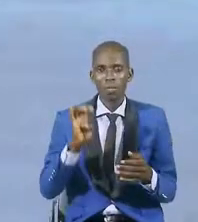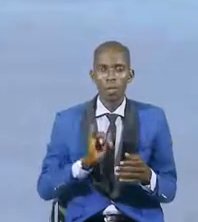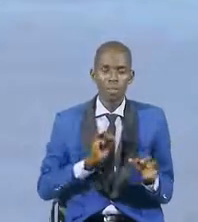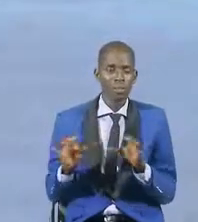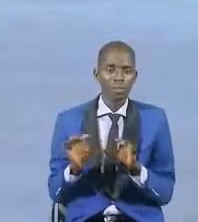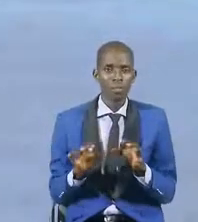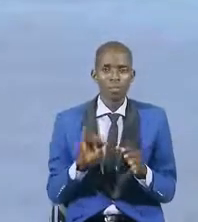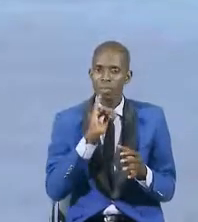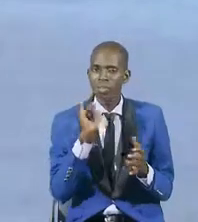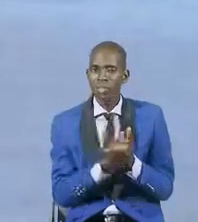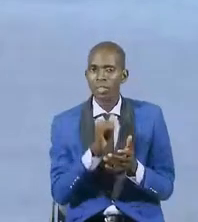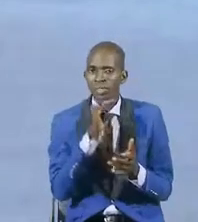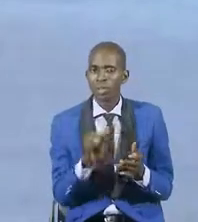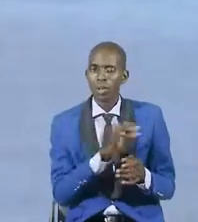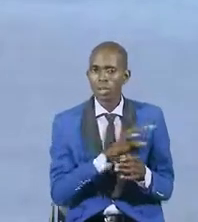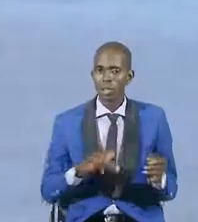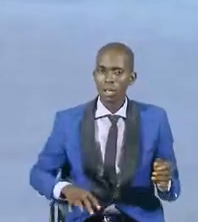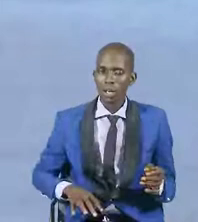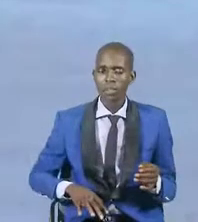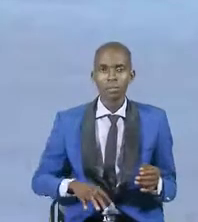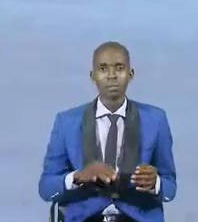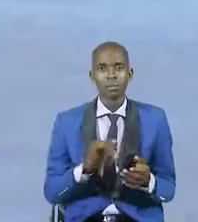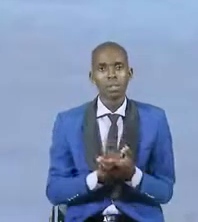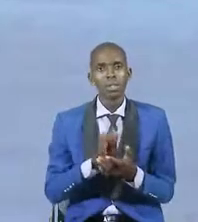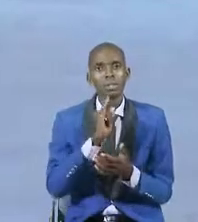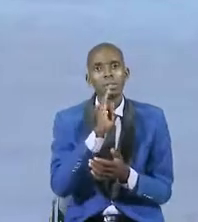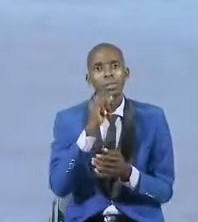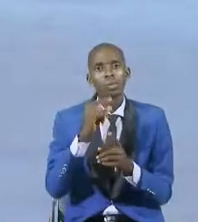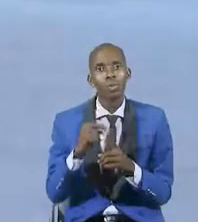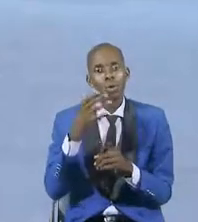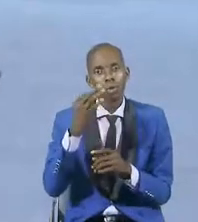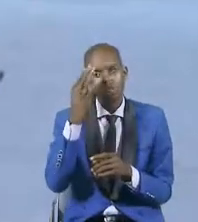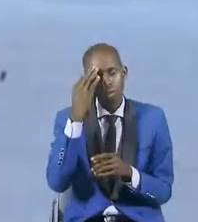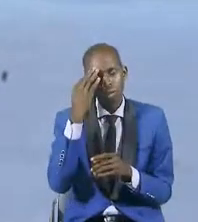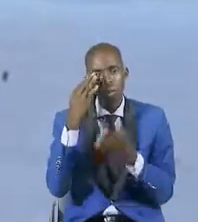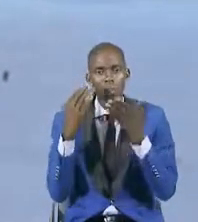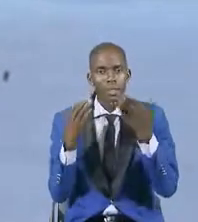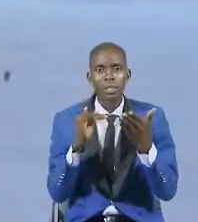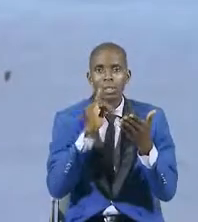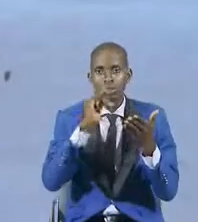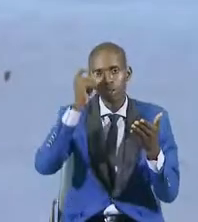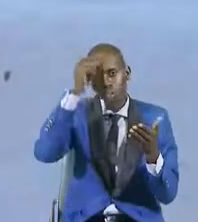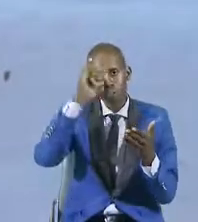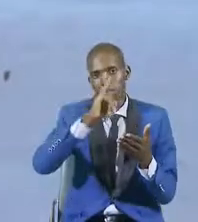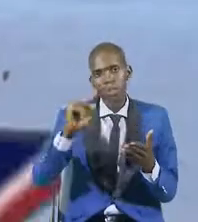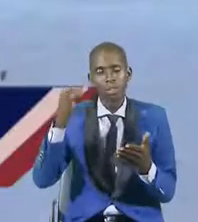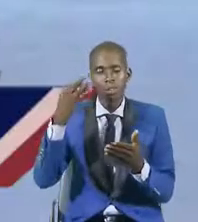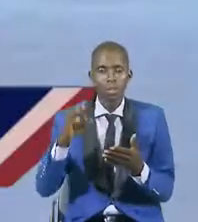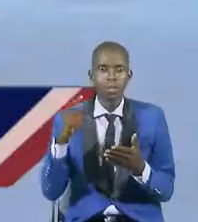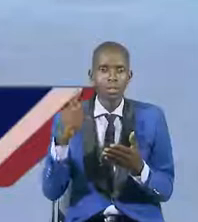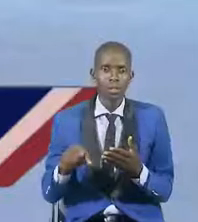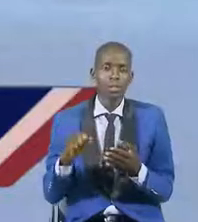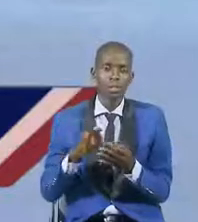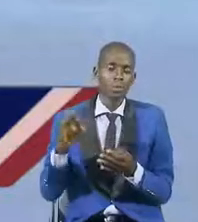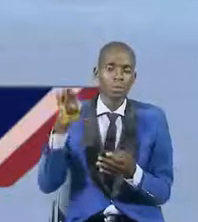Christ? La parole de connaissance. Alors, il y a le discernement des